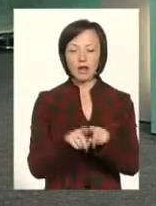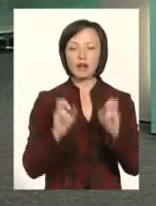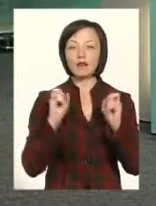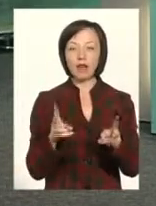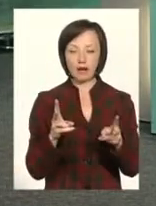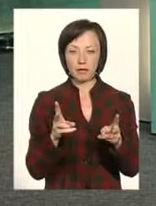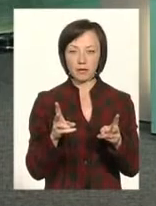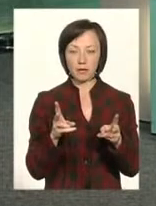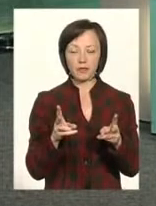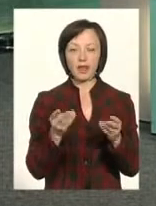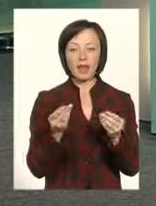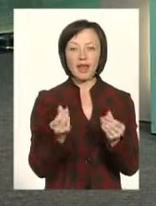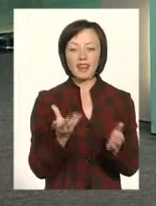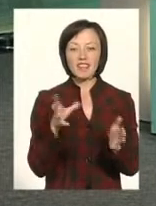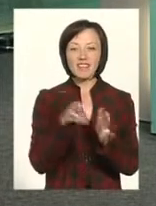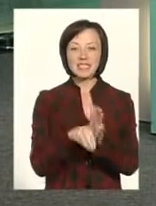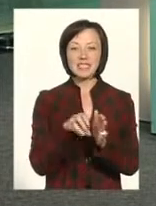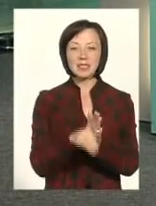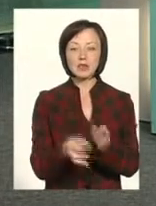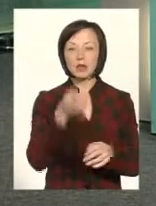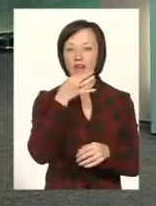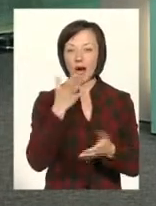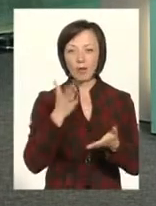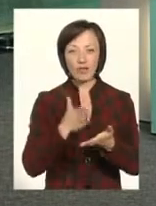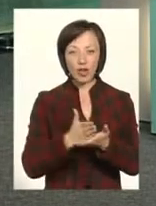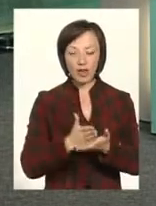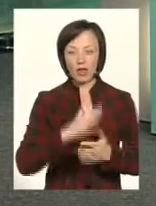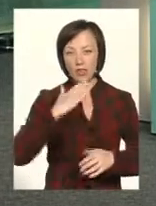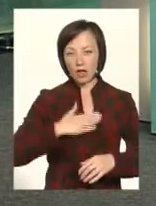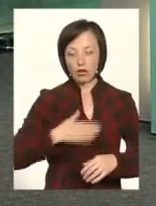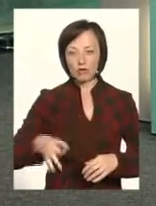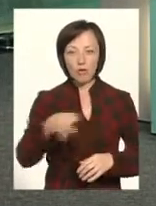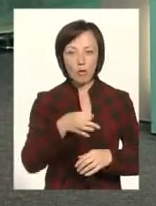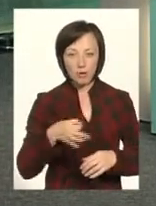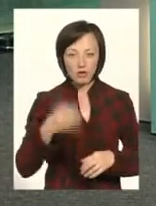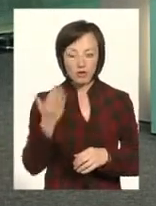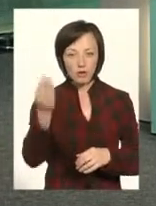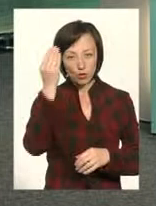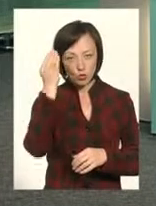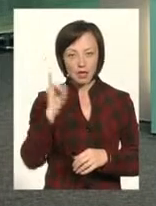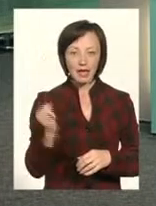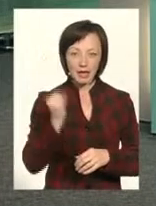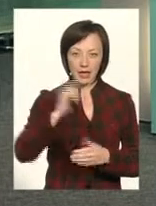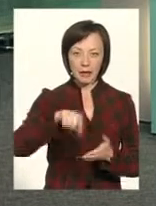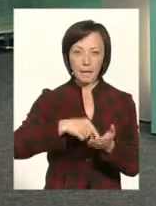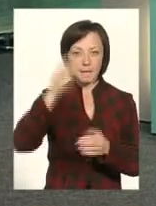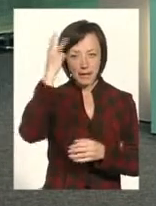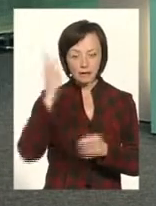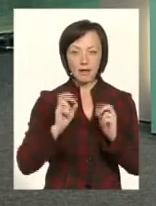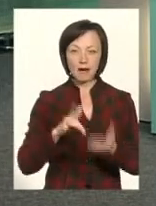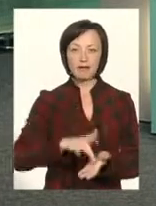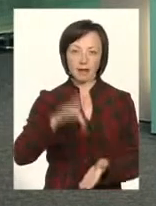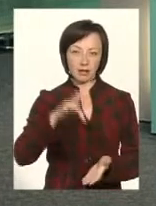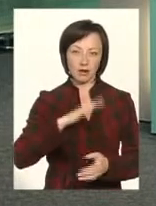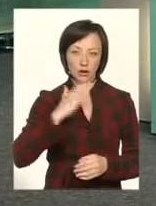наскільки інвестиційно привабливою є Хмельниччина, на вашу думку, і, зокрема, Хмельницький як обласний